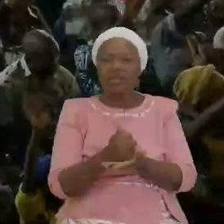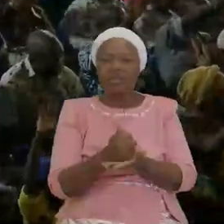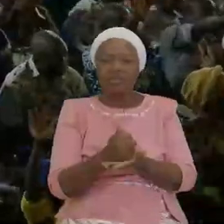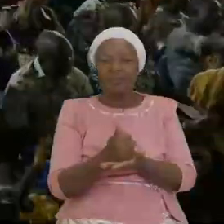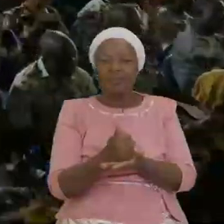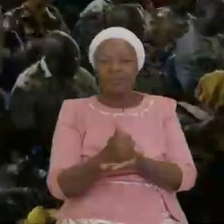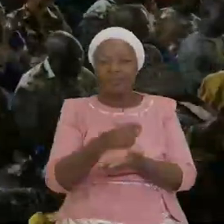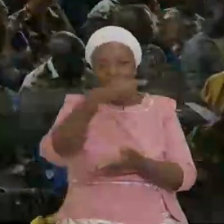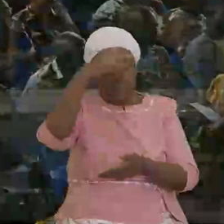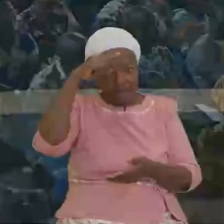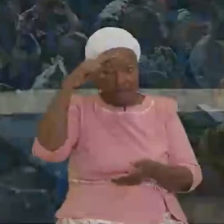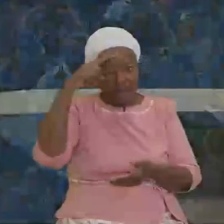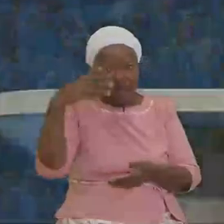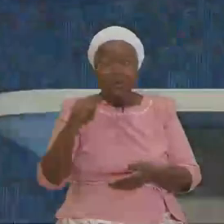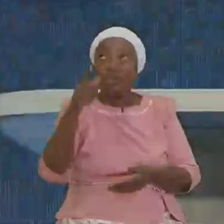monde dise Amen.